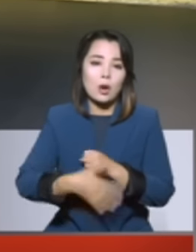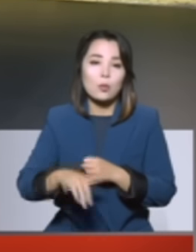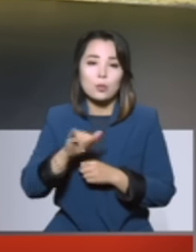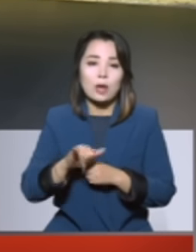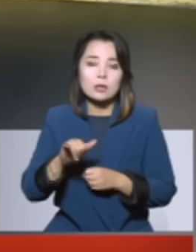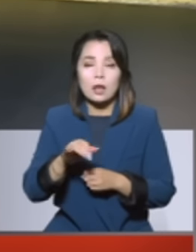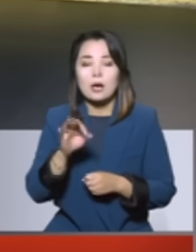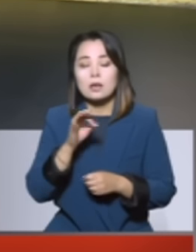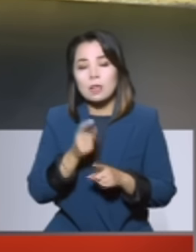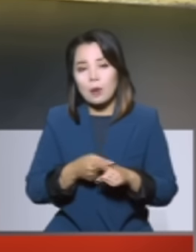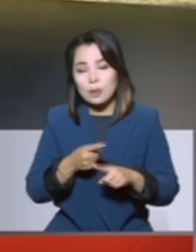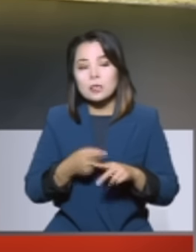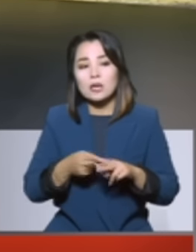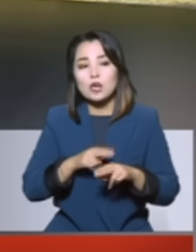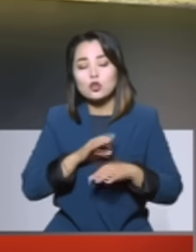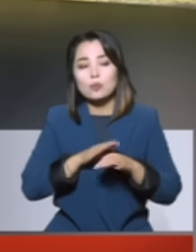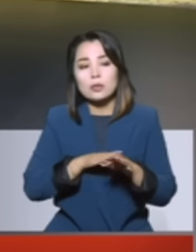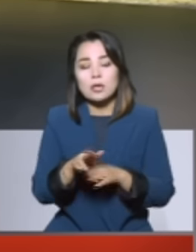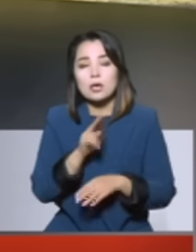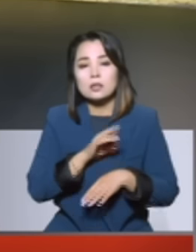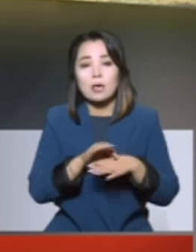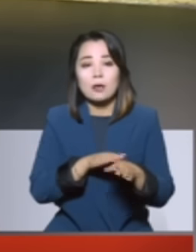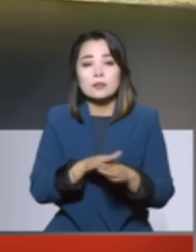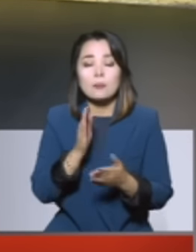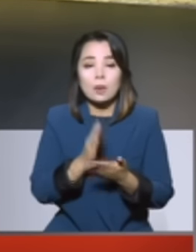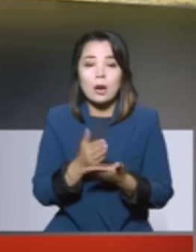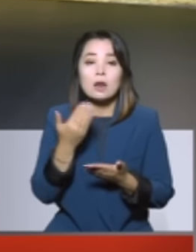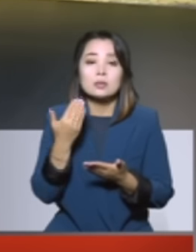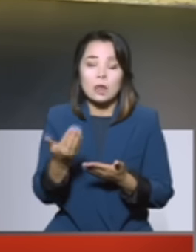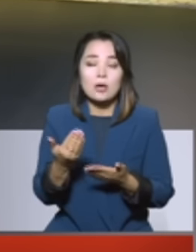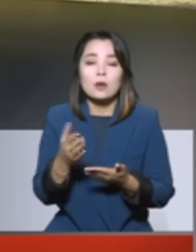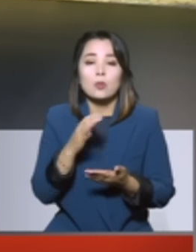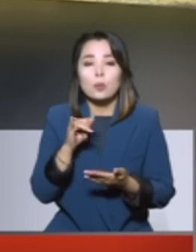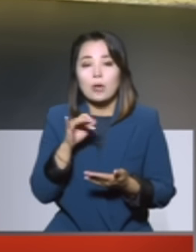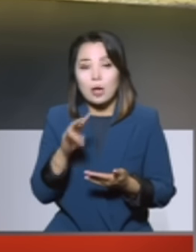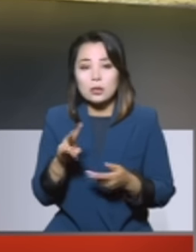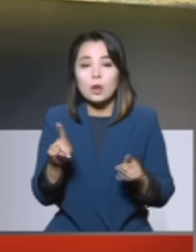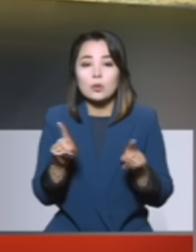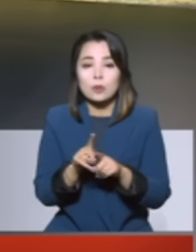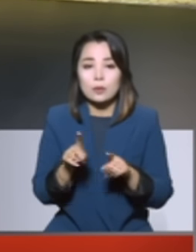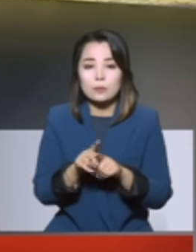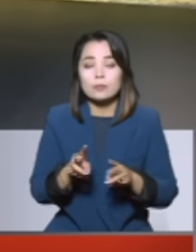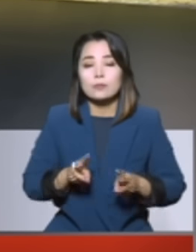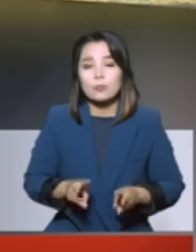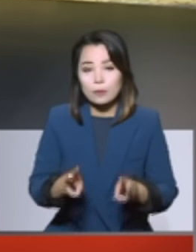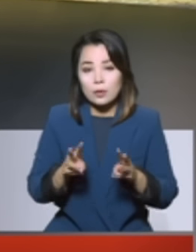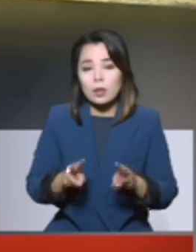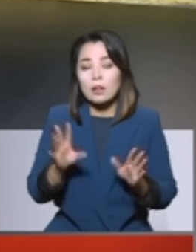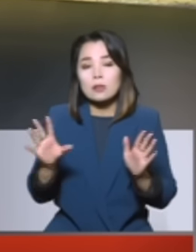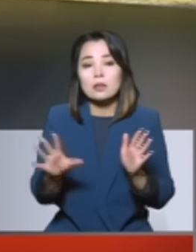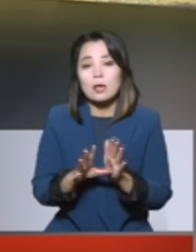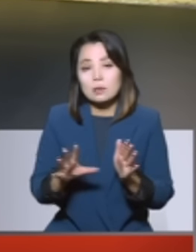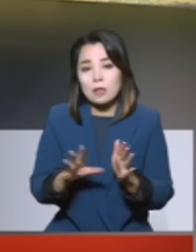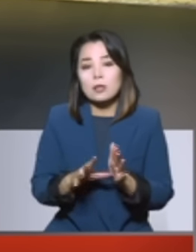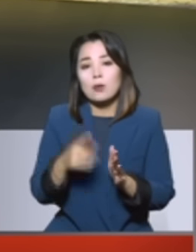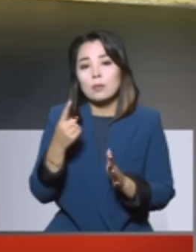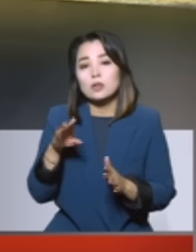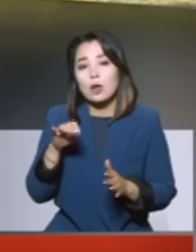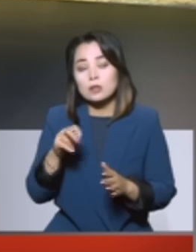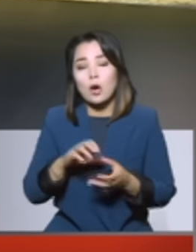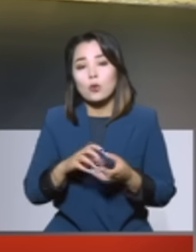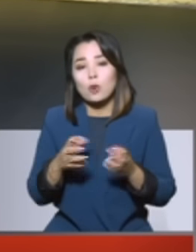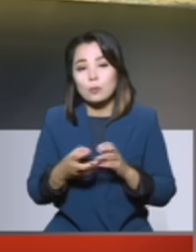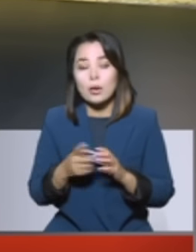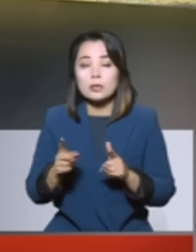уран таблеткаларымен жұмыс істейді. Көлемі 1 текше сантиметр болмайтын уран отынын өндірілетін энергия 1 тонна